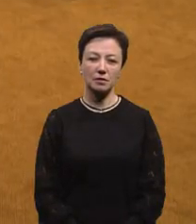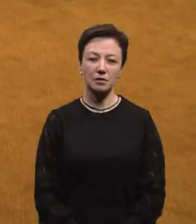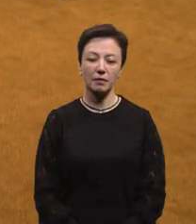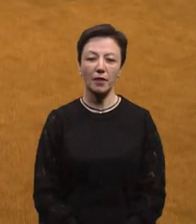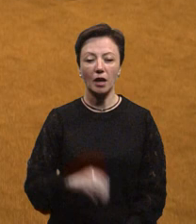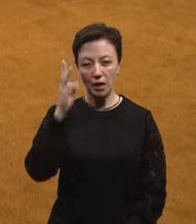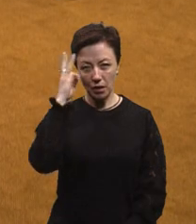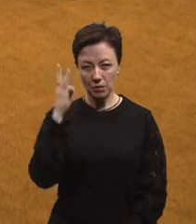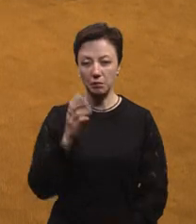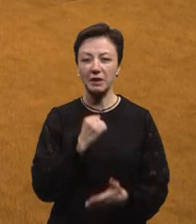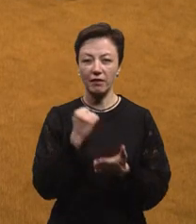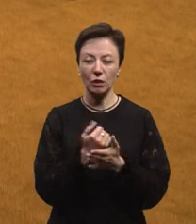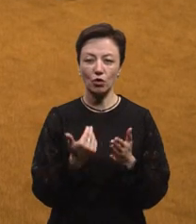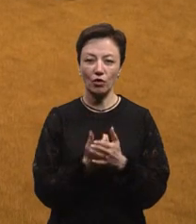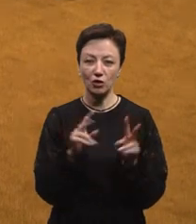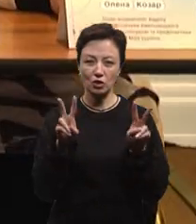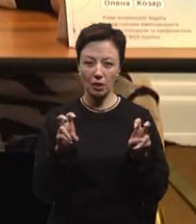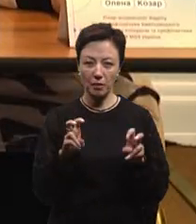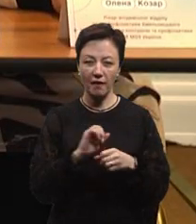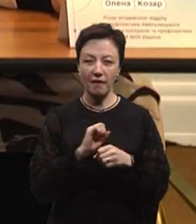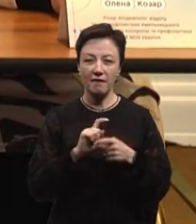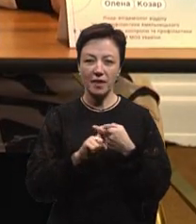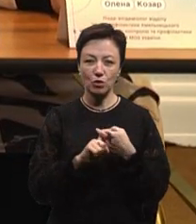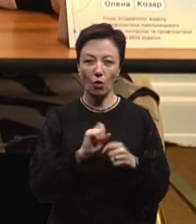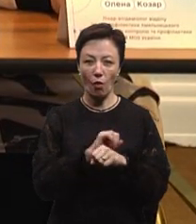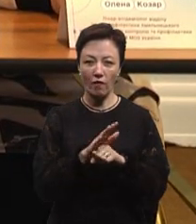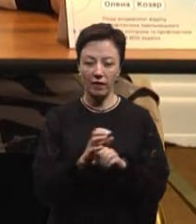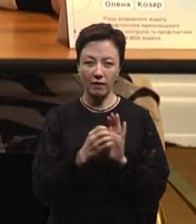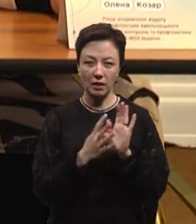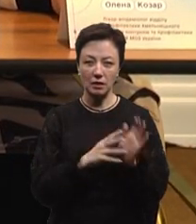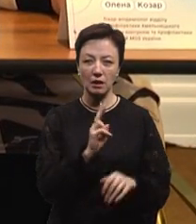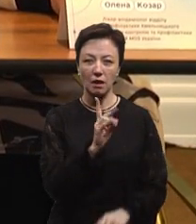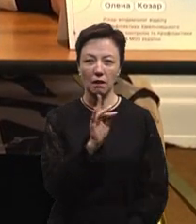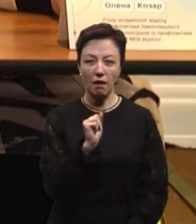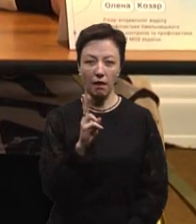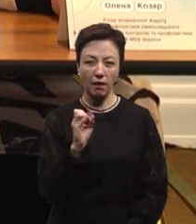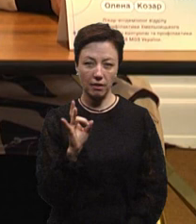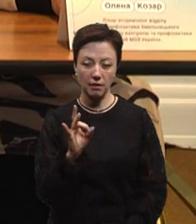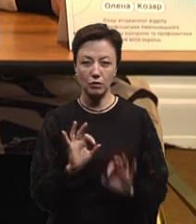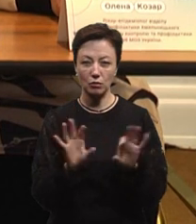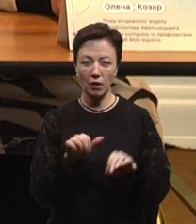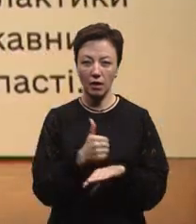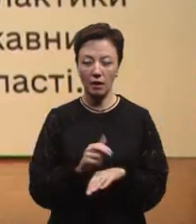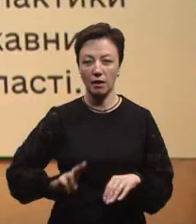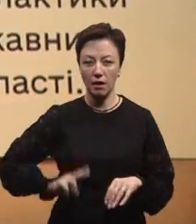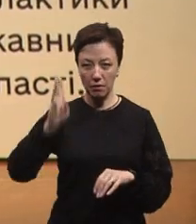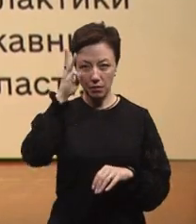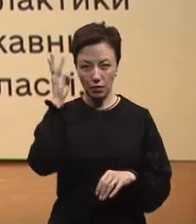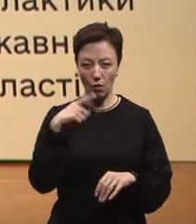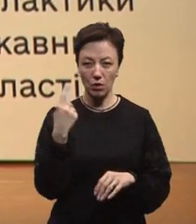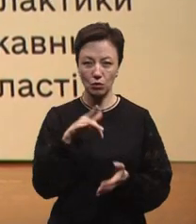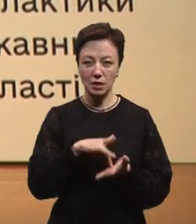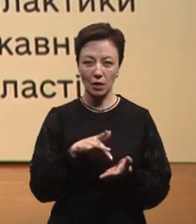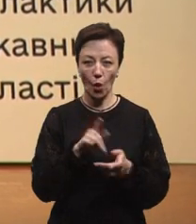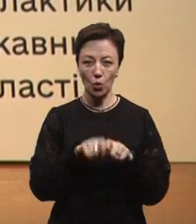на Хмельниччині підтвердили новий штамп вірусу ковід-19 Кракен про це сьогодні на брифінгу розповів генеральний директор Хмельницького обласного